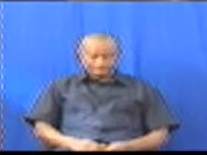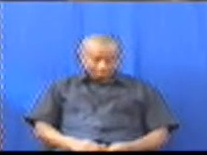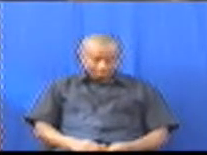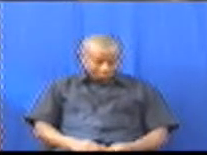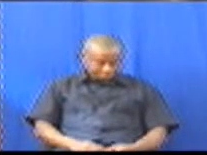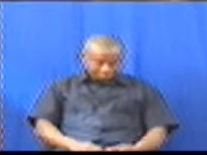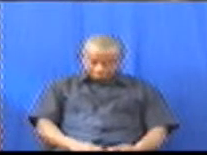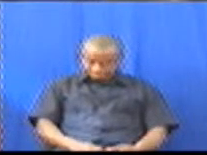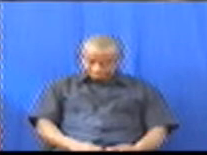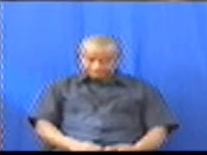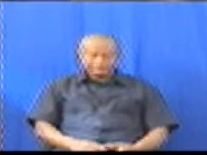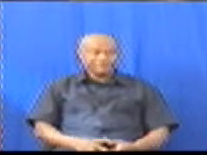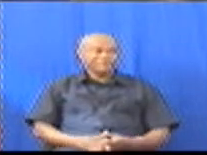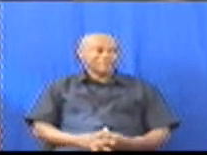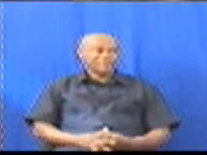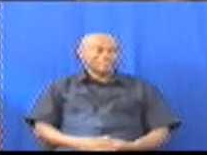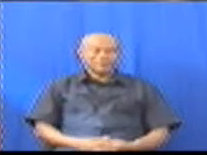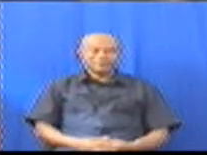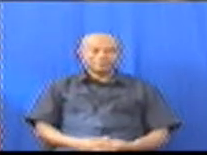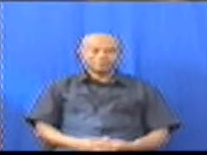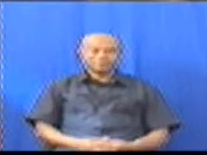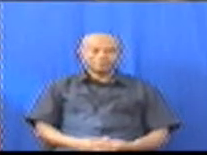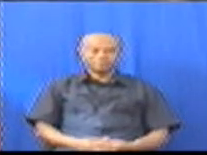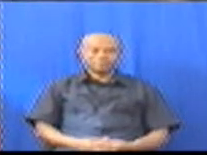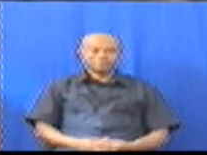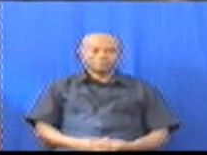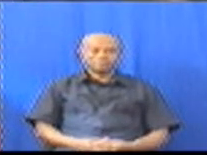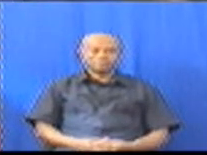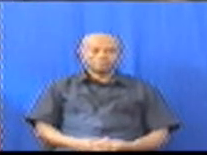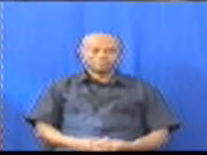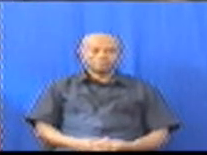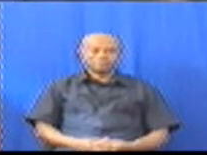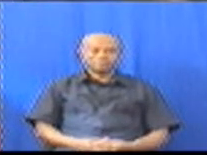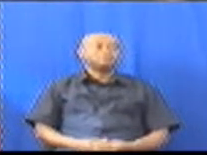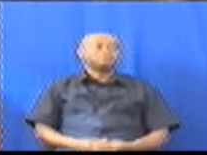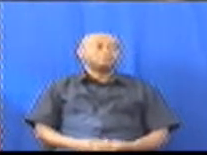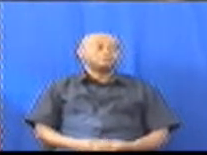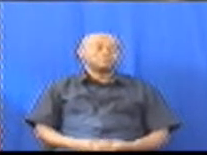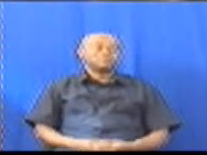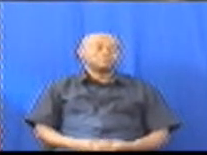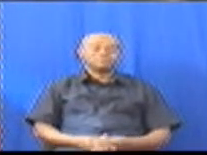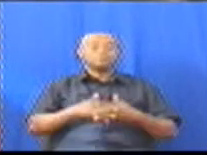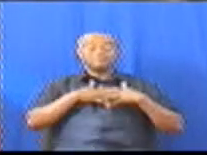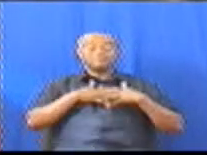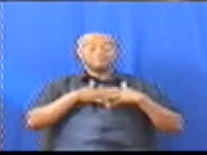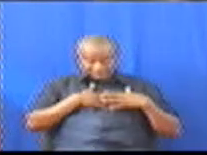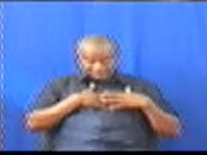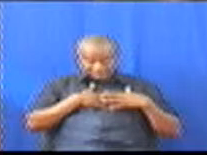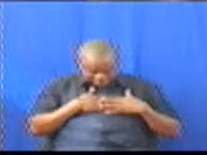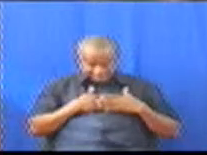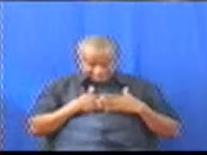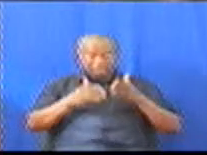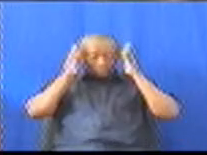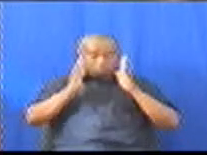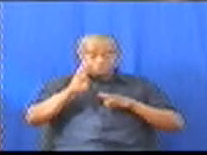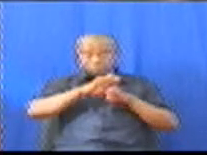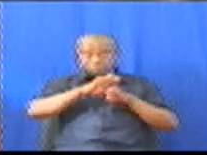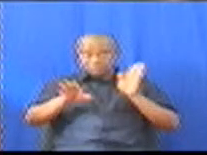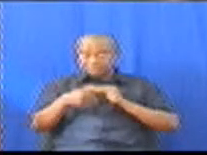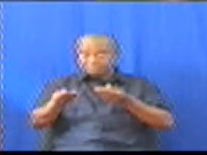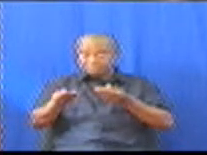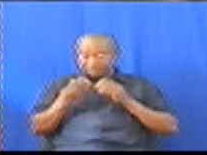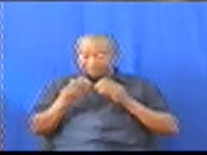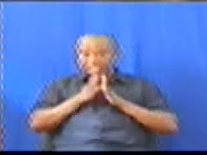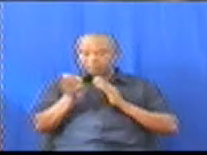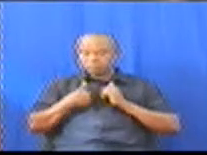5. Mheshimiwa Ali Sale ajiandae. Asante Mheshimiwa naibu spika kwa nafasi ya kuweza